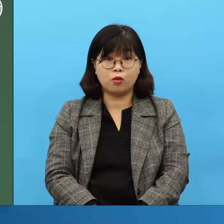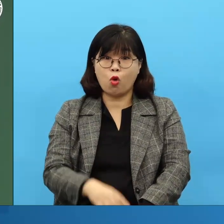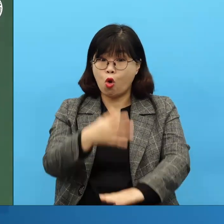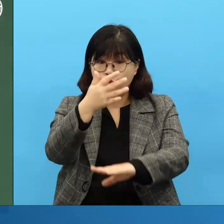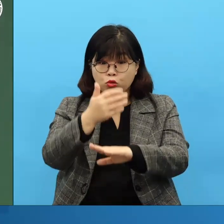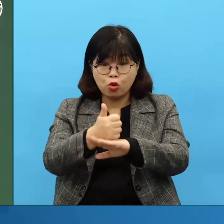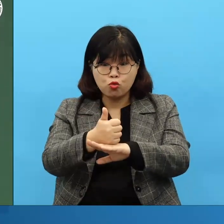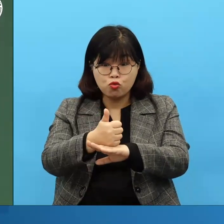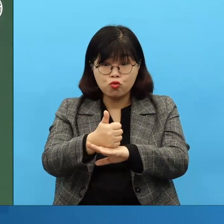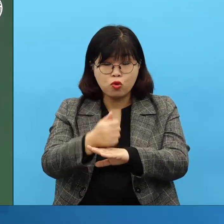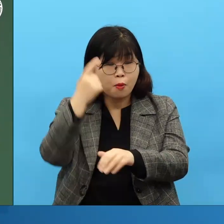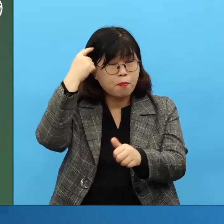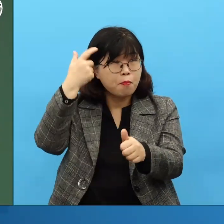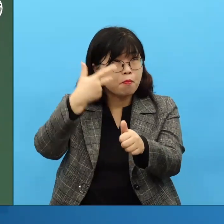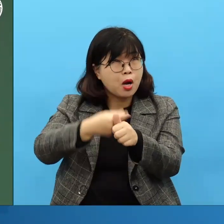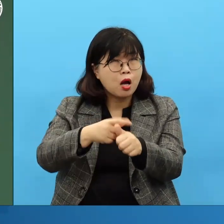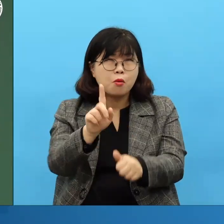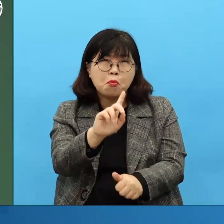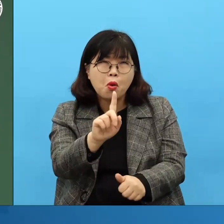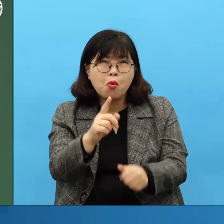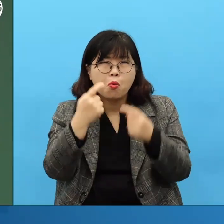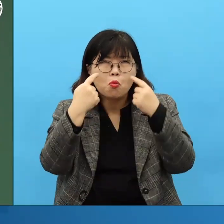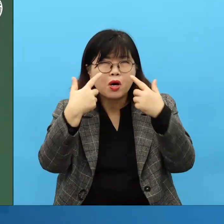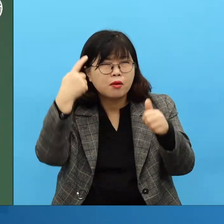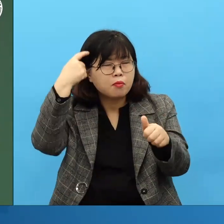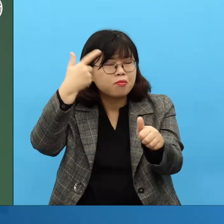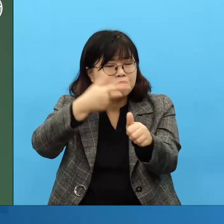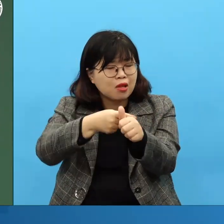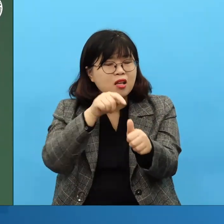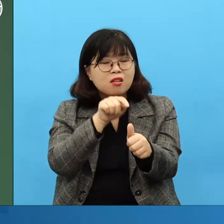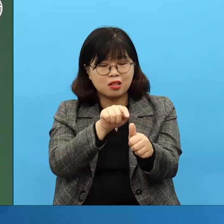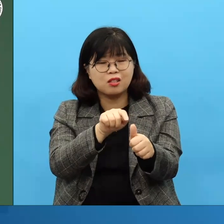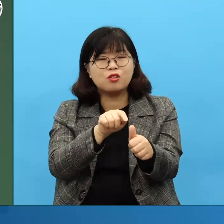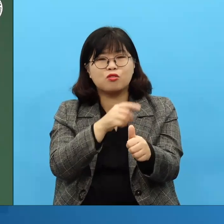And that is why the sure and certain imprints are so very important. 그렇다면